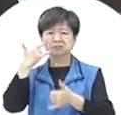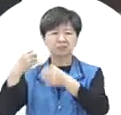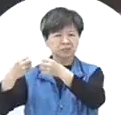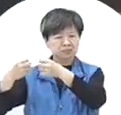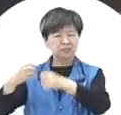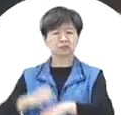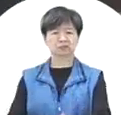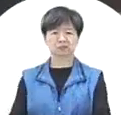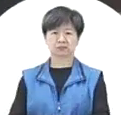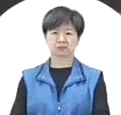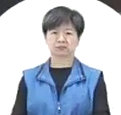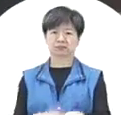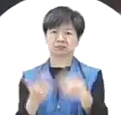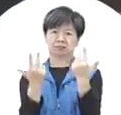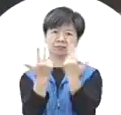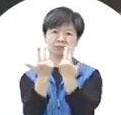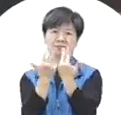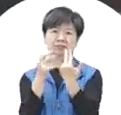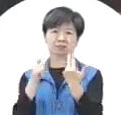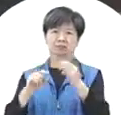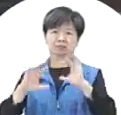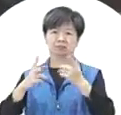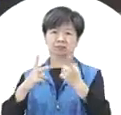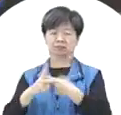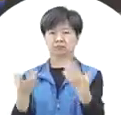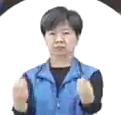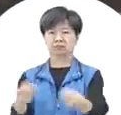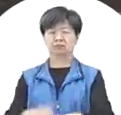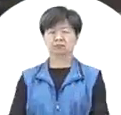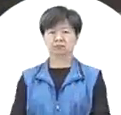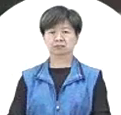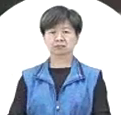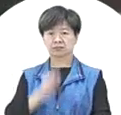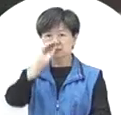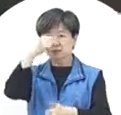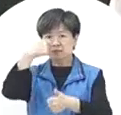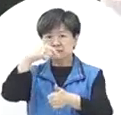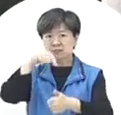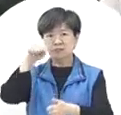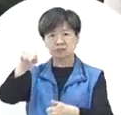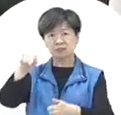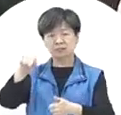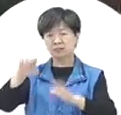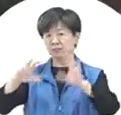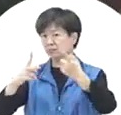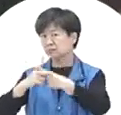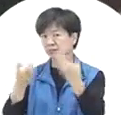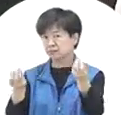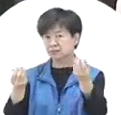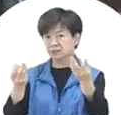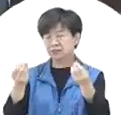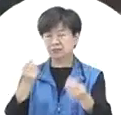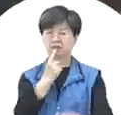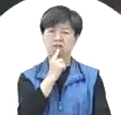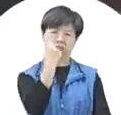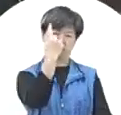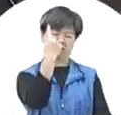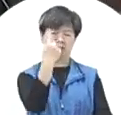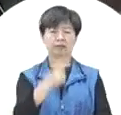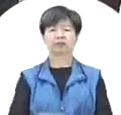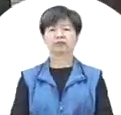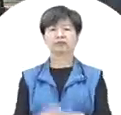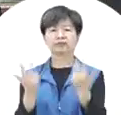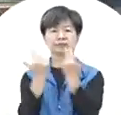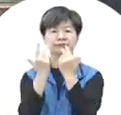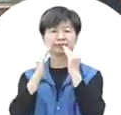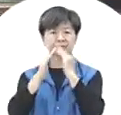殊学校就没有小学部可以就读哦，他没有小学部可以就读，唯一一间新北市